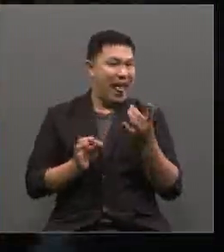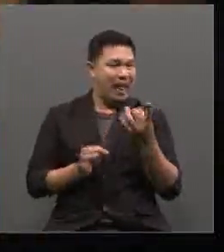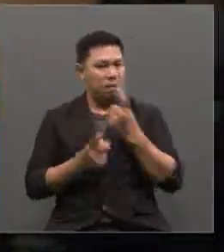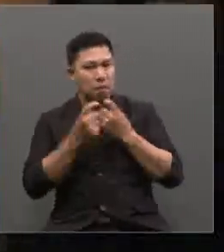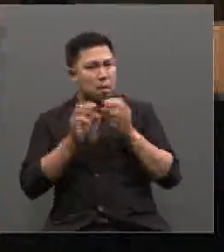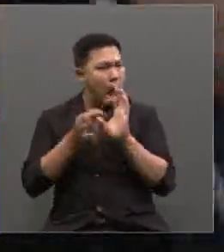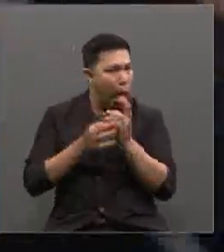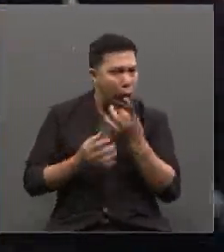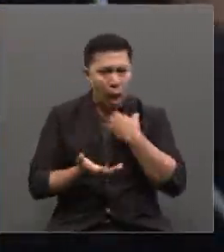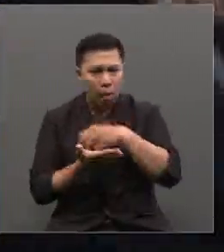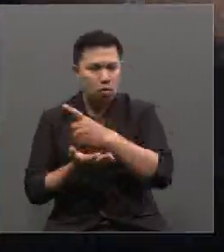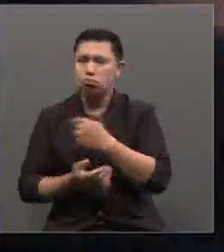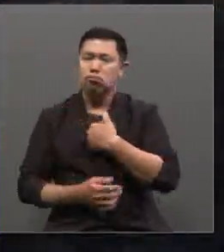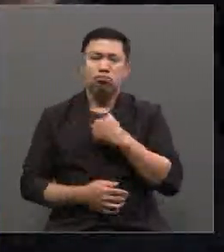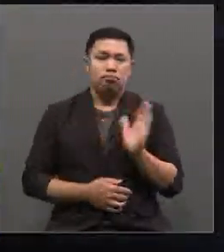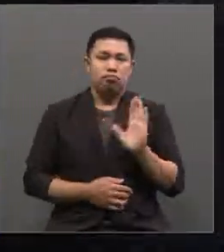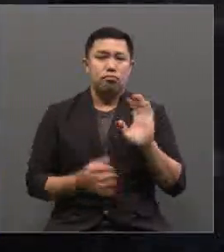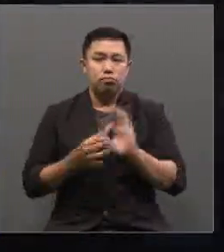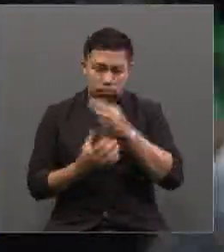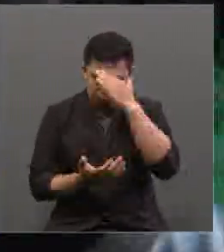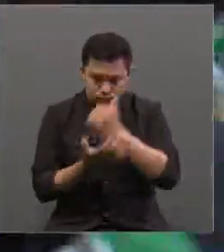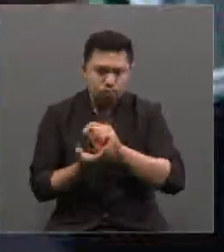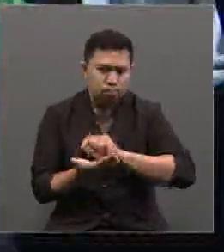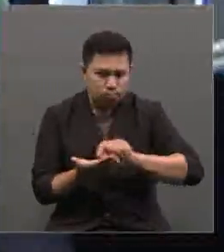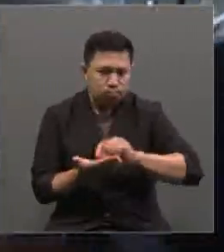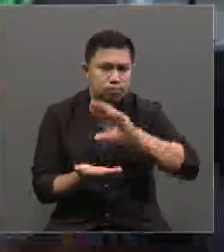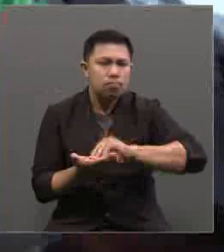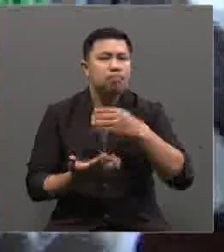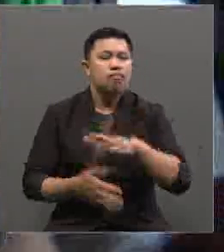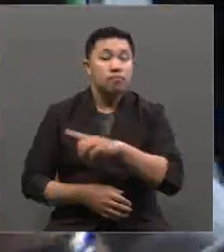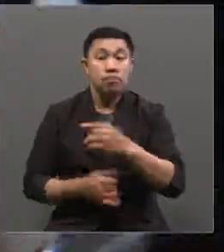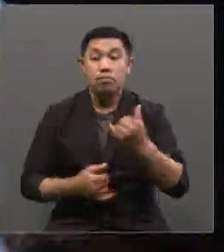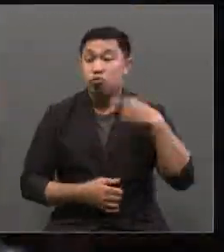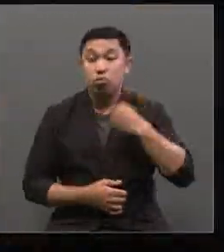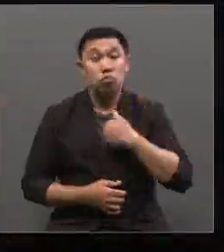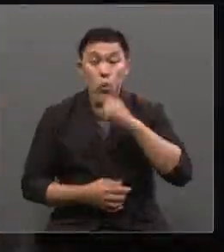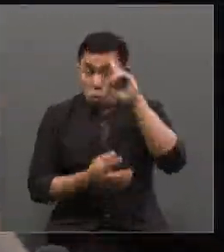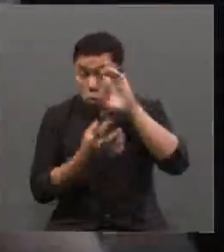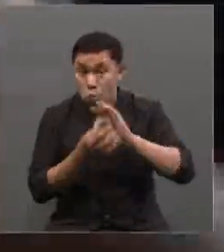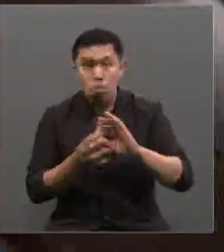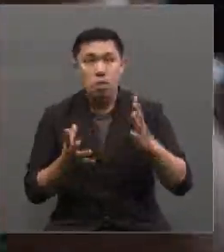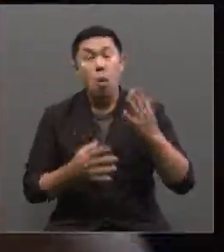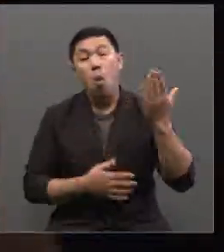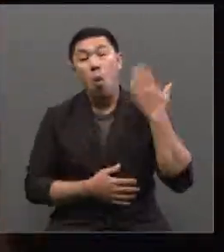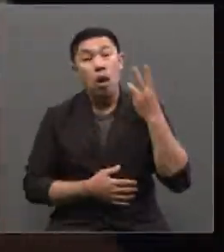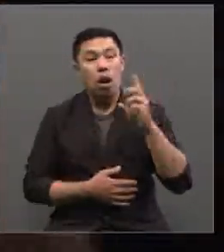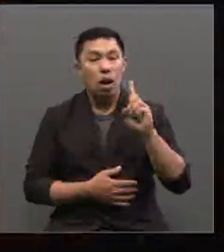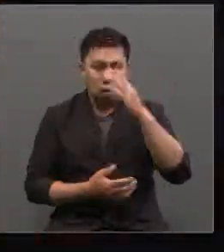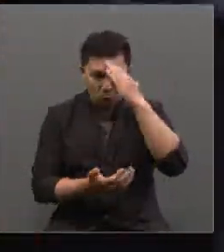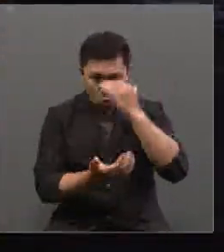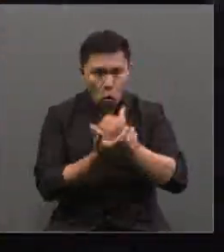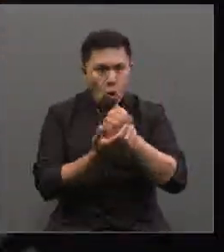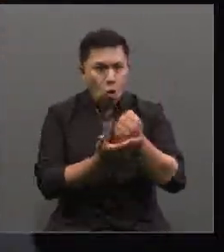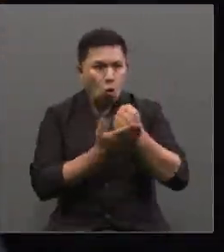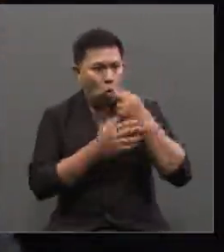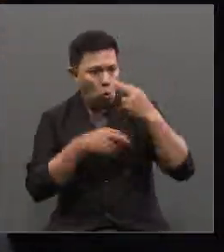นวนคดีพร้อมกับเปิดใจถึงเหตุผลที่ออกมาเปิดเผยเรื่องราวทั้งหมดนะครับแล้วก็เธอบอกว่าเธอไม่ได้รู้สึกกังวลใจเพราะว่าที่ผ่านมาเนี่ยตำรวจก็ดูแลเ